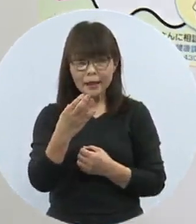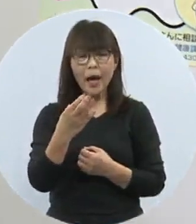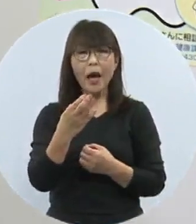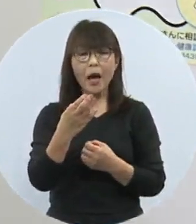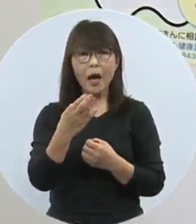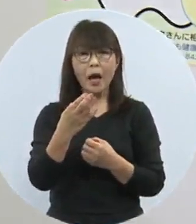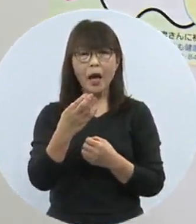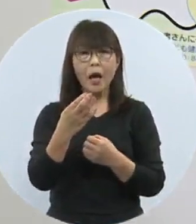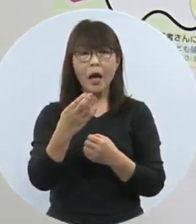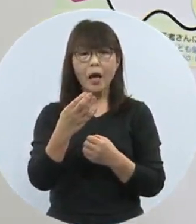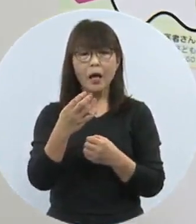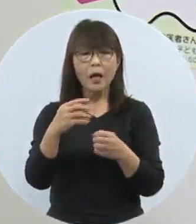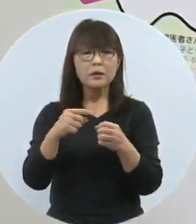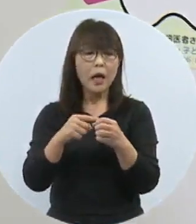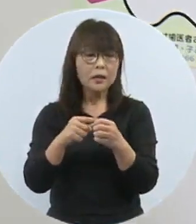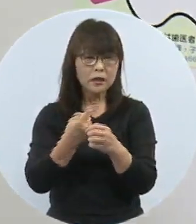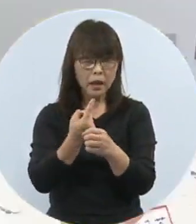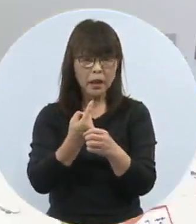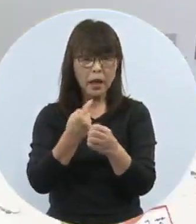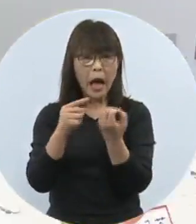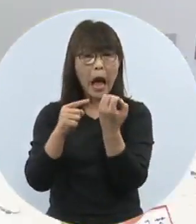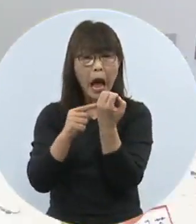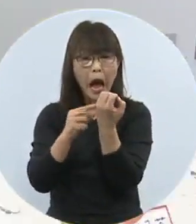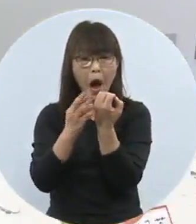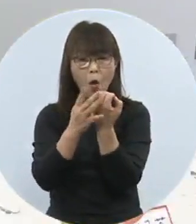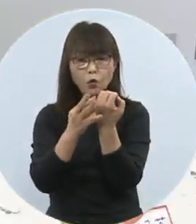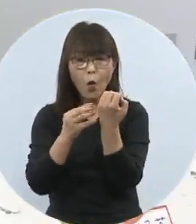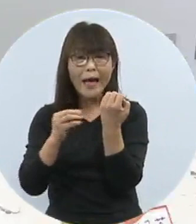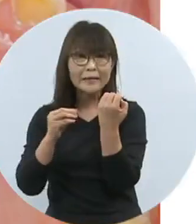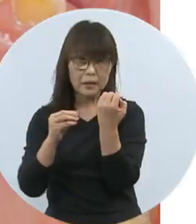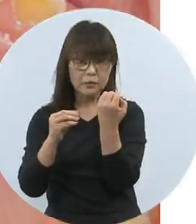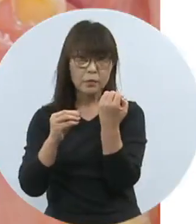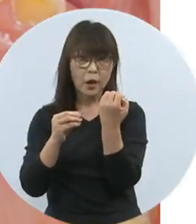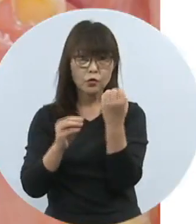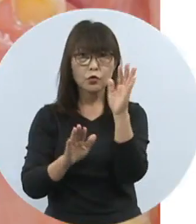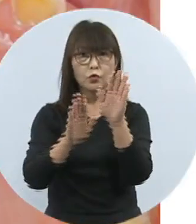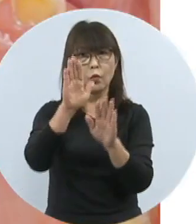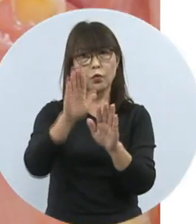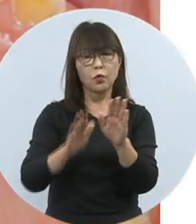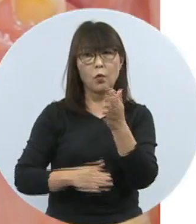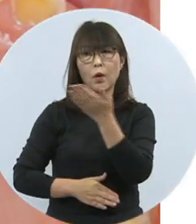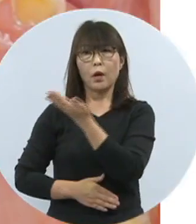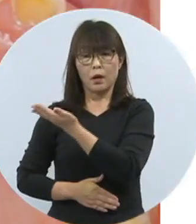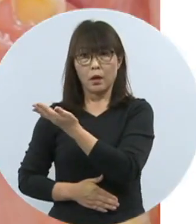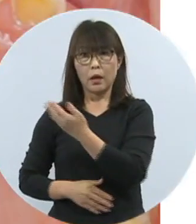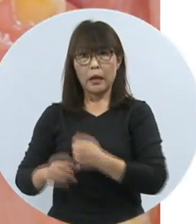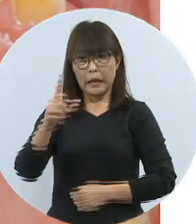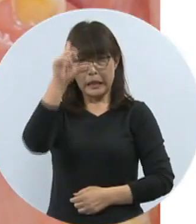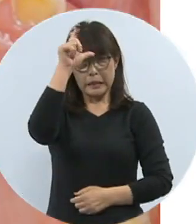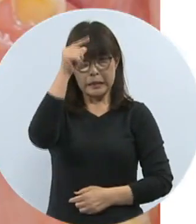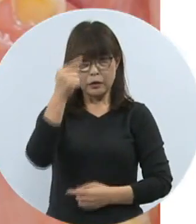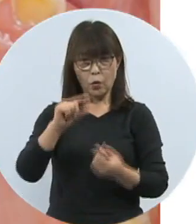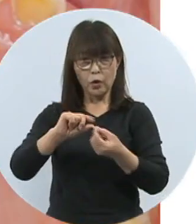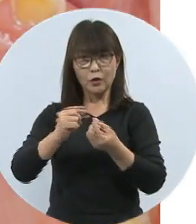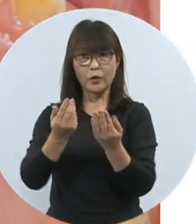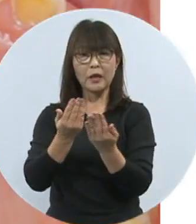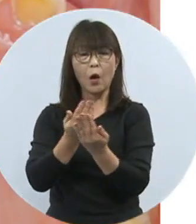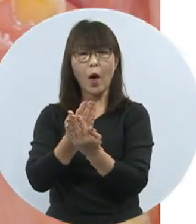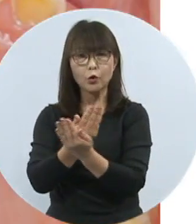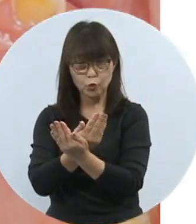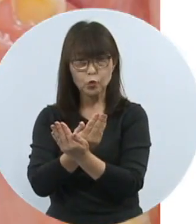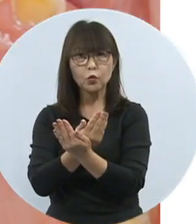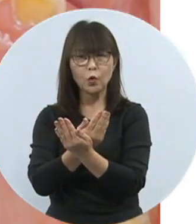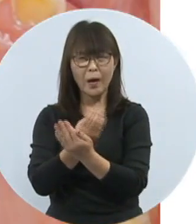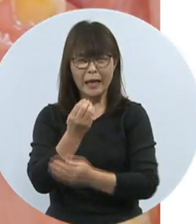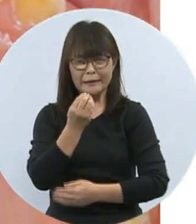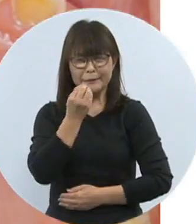てしまうという病気になります。で、症状としては歯が少し黄色く色が変わってしまったりですとか、あとは